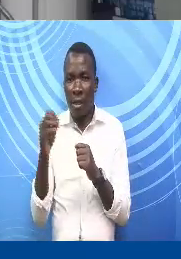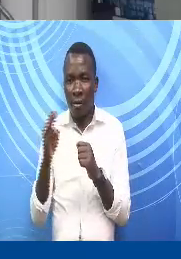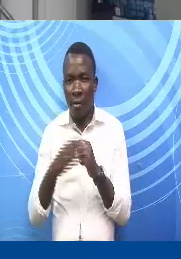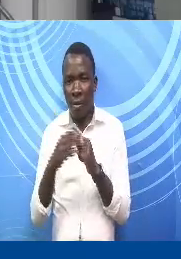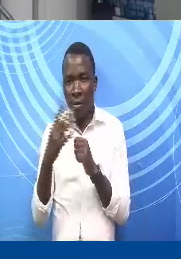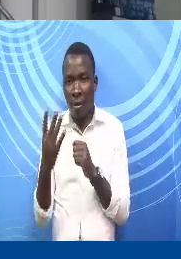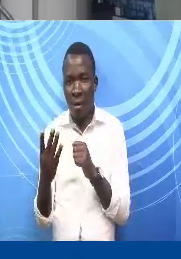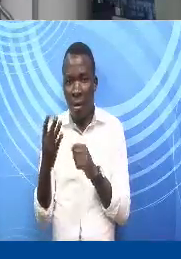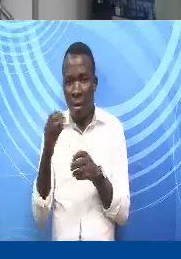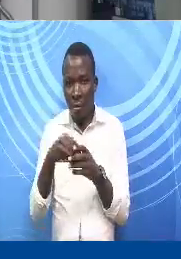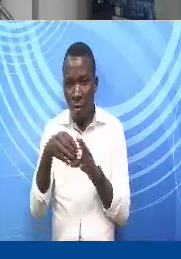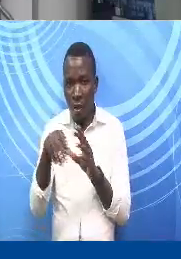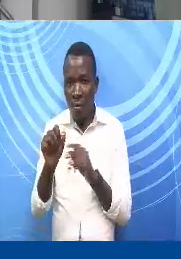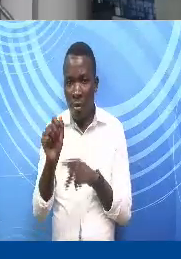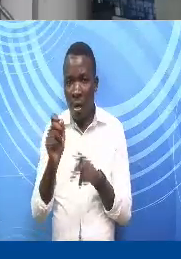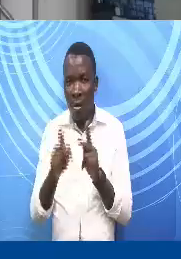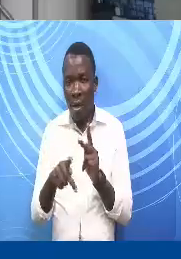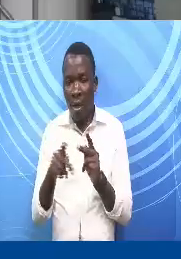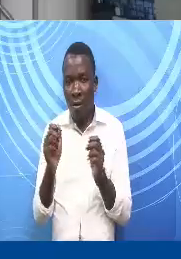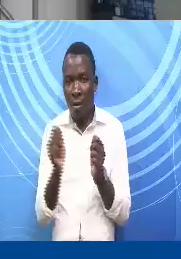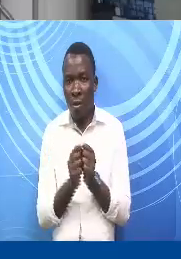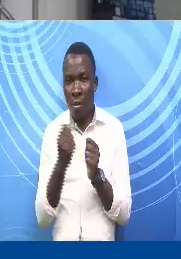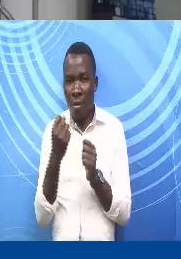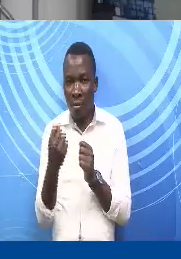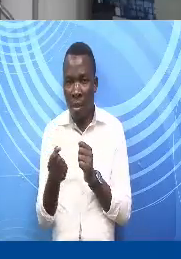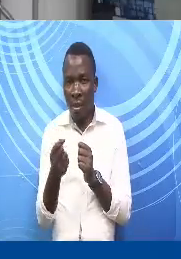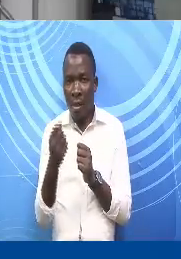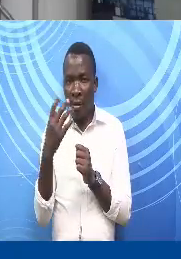12,594 muri abangaba abageze ku